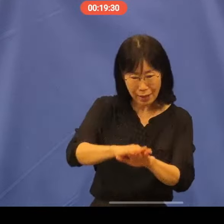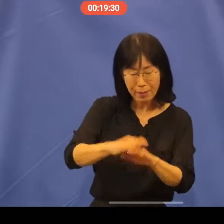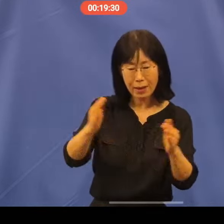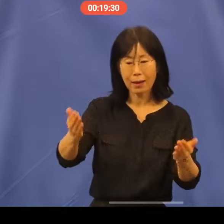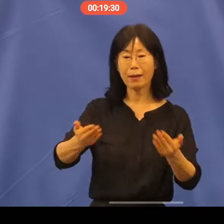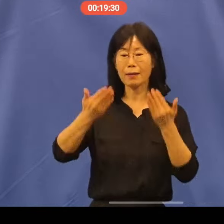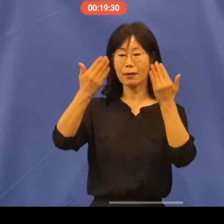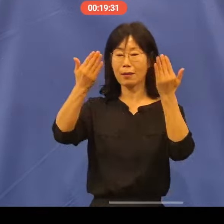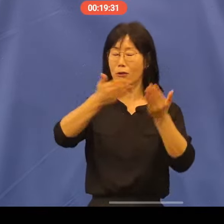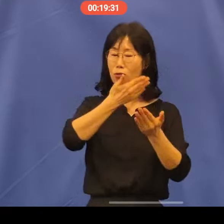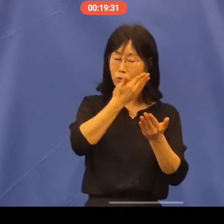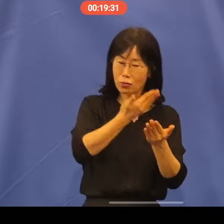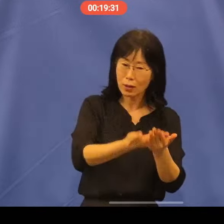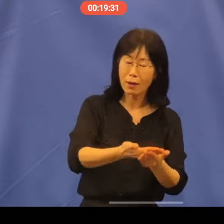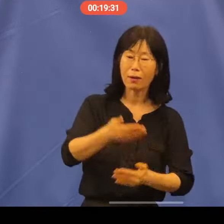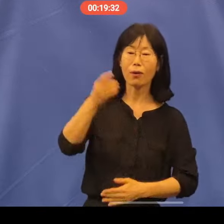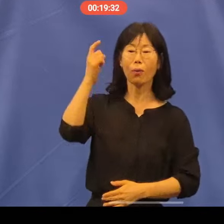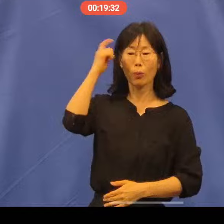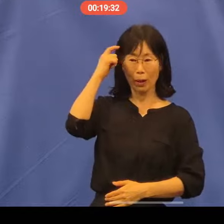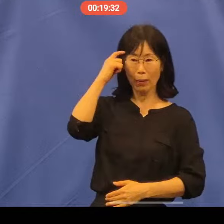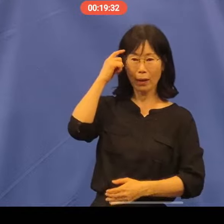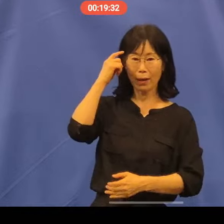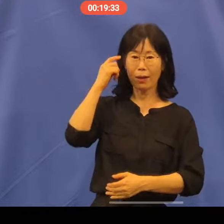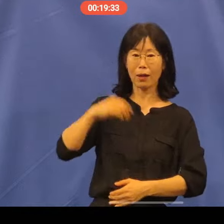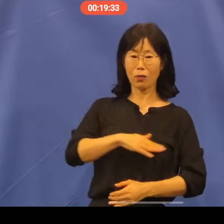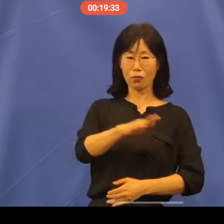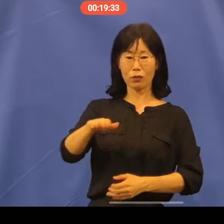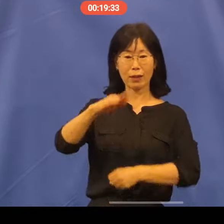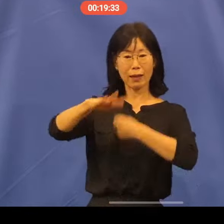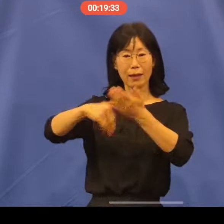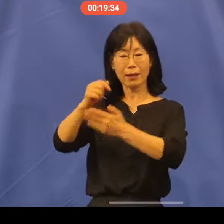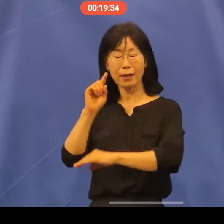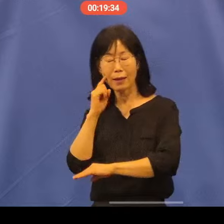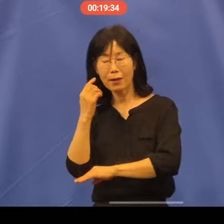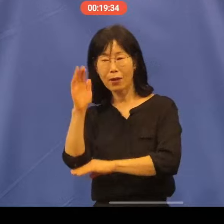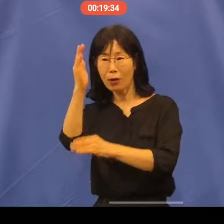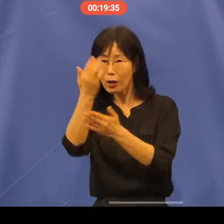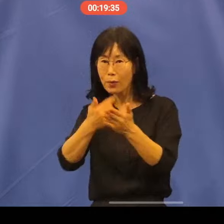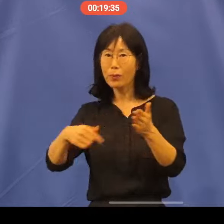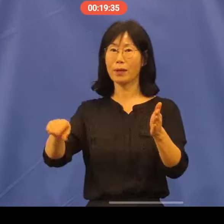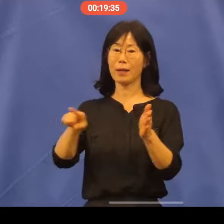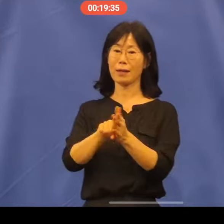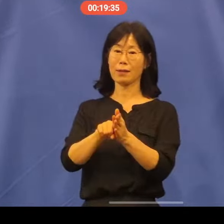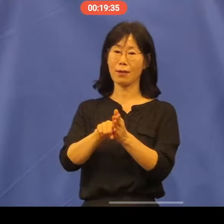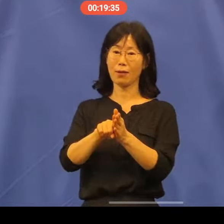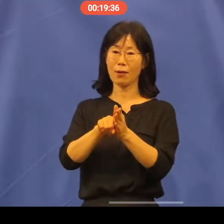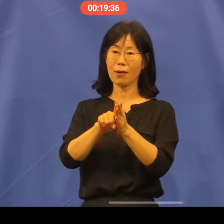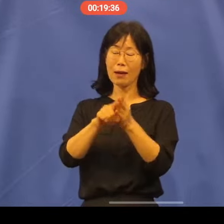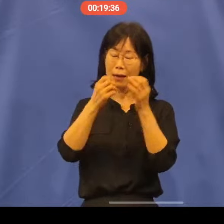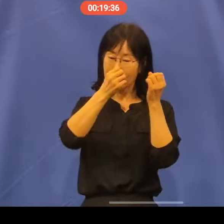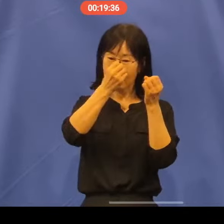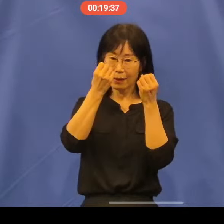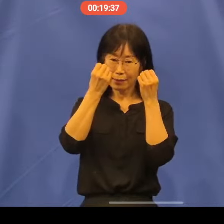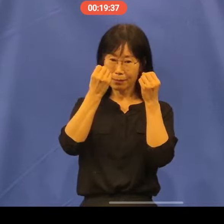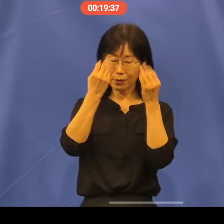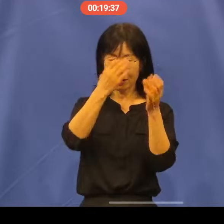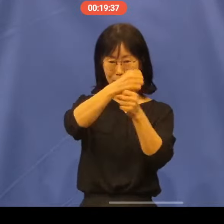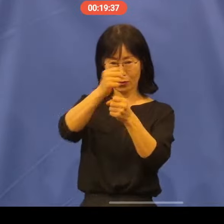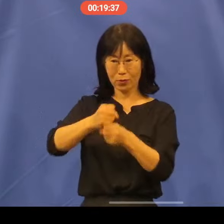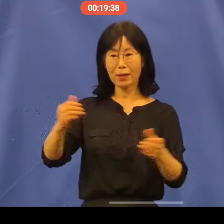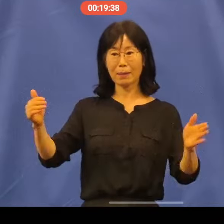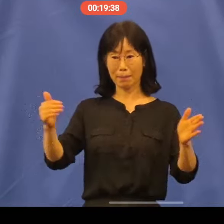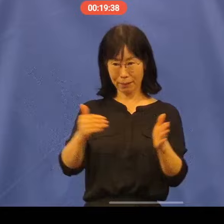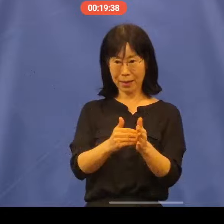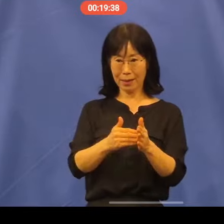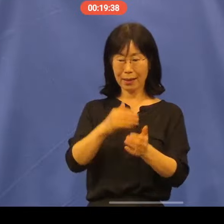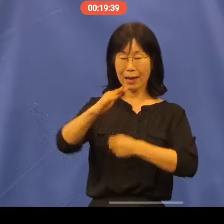때문입니다. 예배란 하나님의 한 분에게만 초점이 맞춰지는 하나님. 모든 신들보다 뛰어난